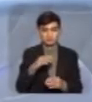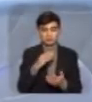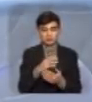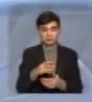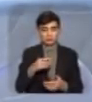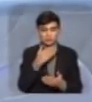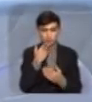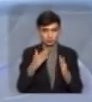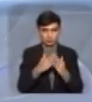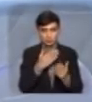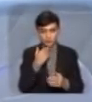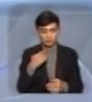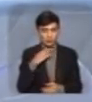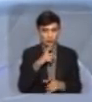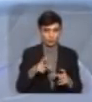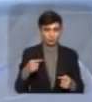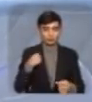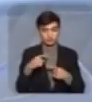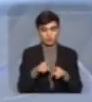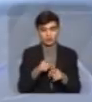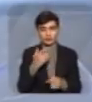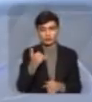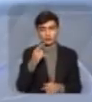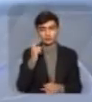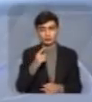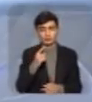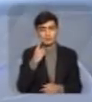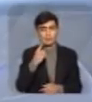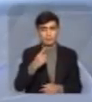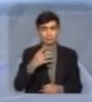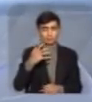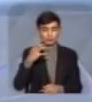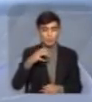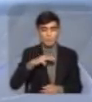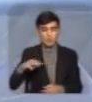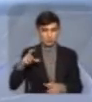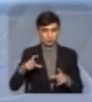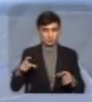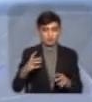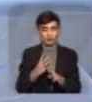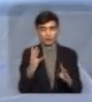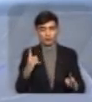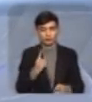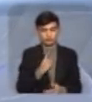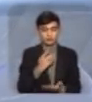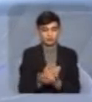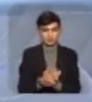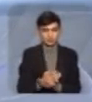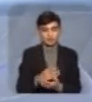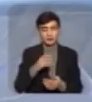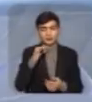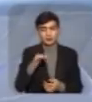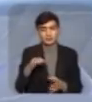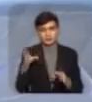Бүгінгі таңда 500 000 адам баспана кезегінде тұр. Көбі кезегі келгенше лашық іспетті уақытша